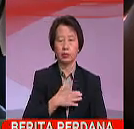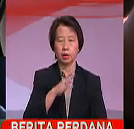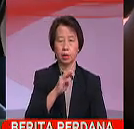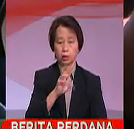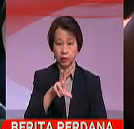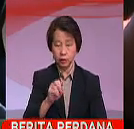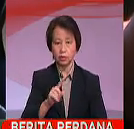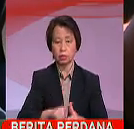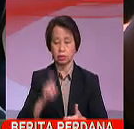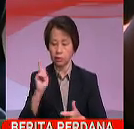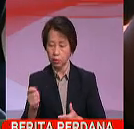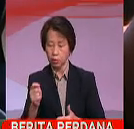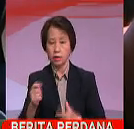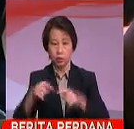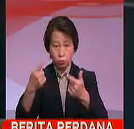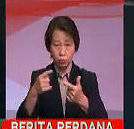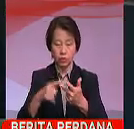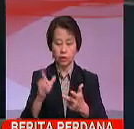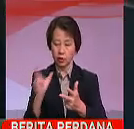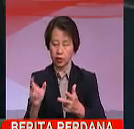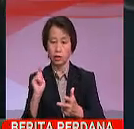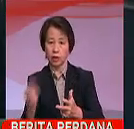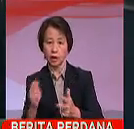Touch and Go dan kad konsesi.